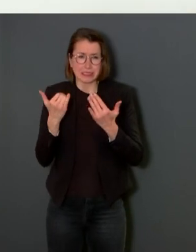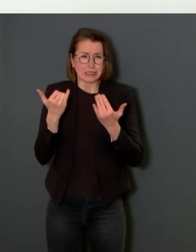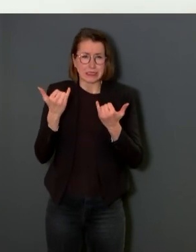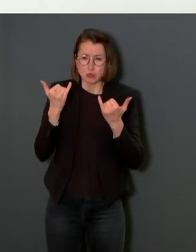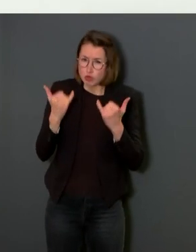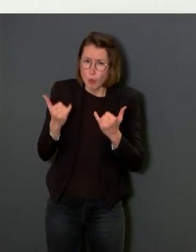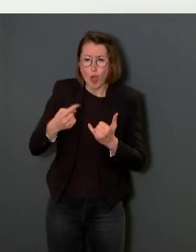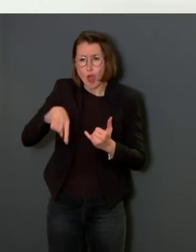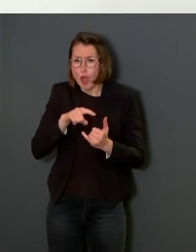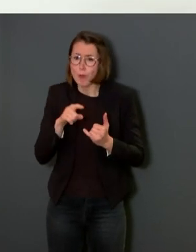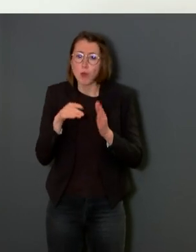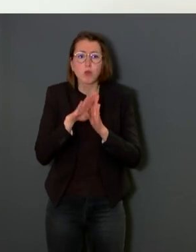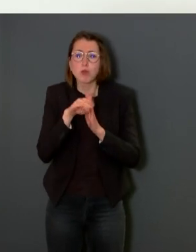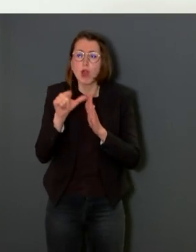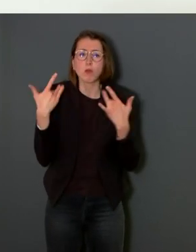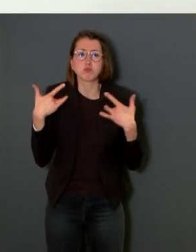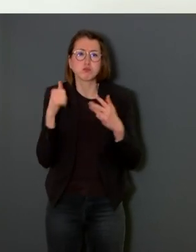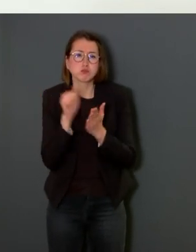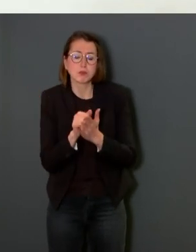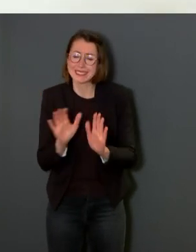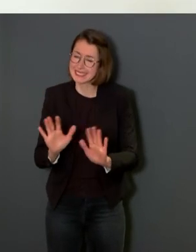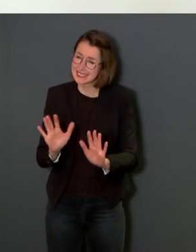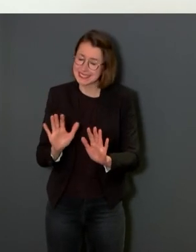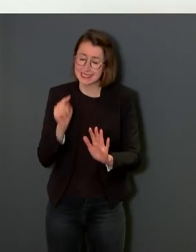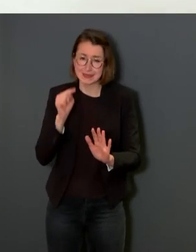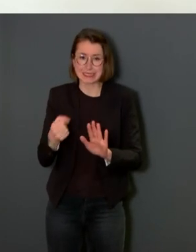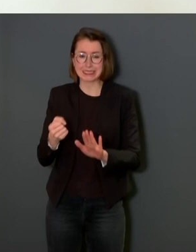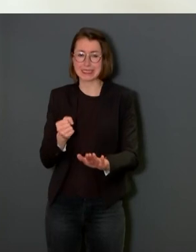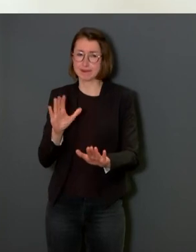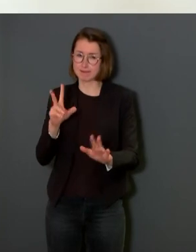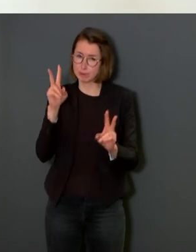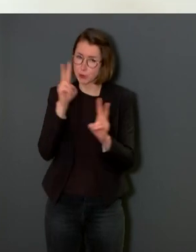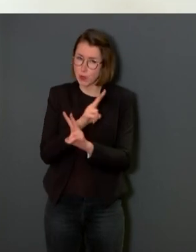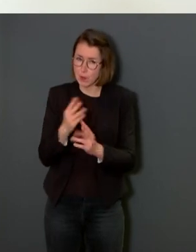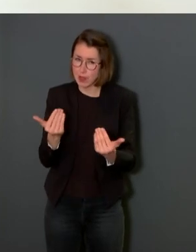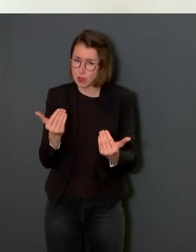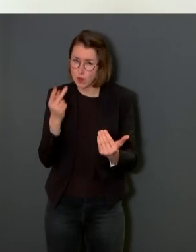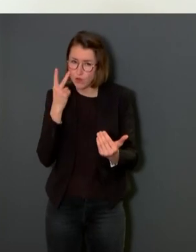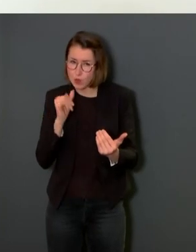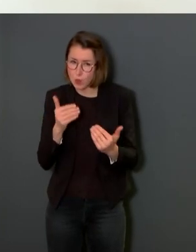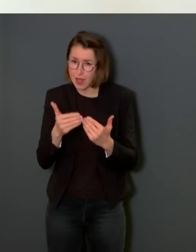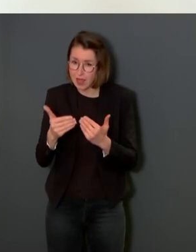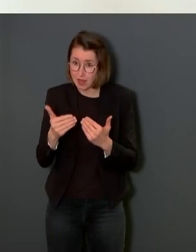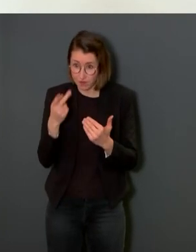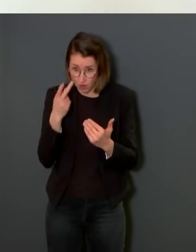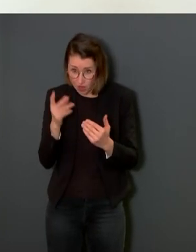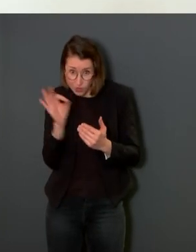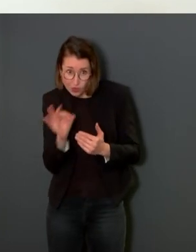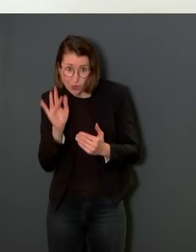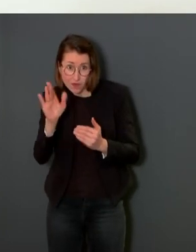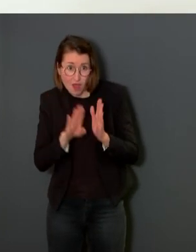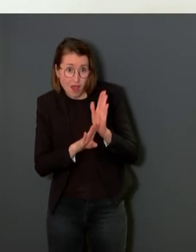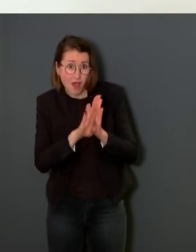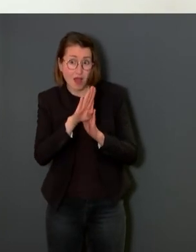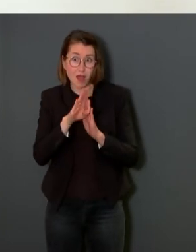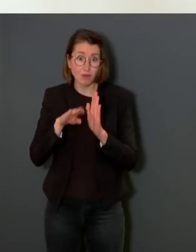pour mieux regarder quelle est cette évolution. Est-ce que c'est une évolution qui persiste ou est-ce que c'est une évolution qui est